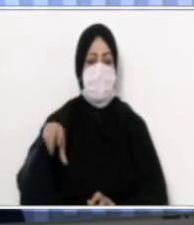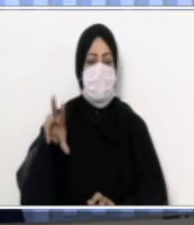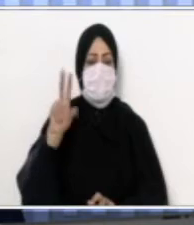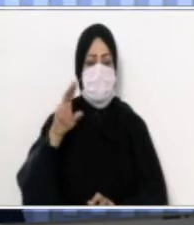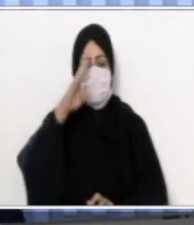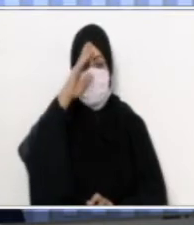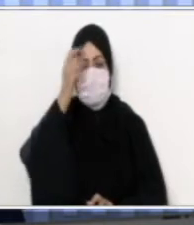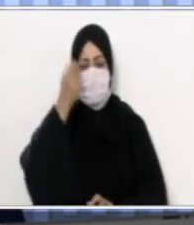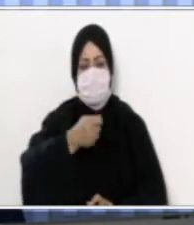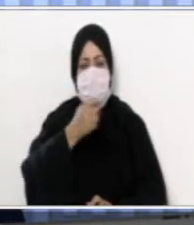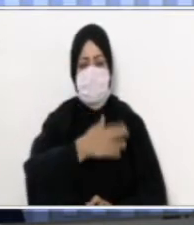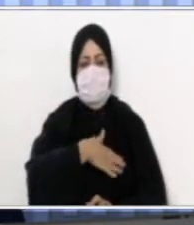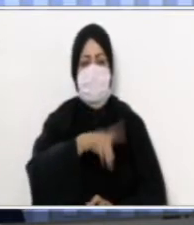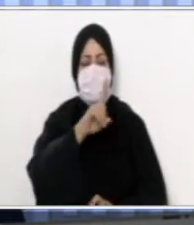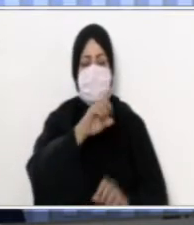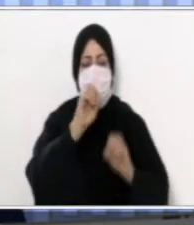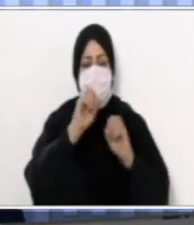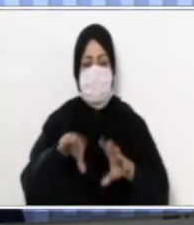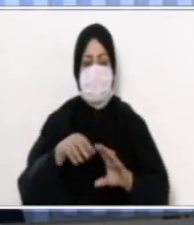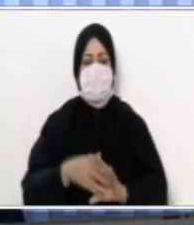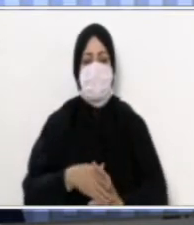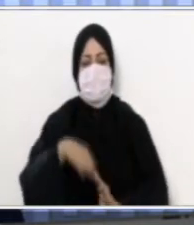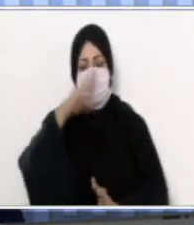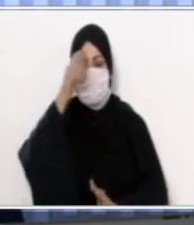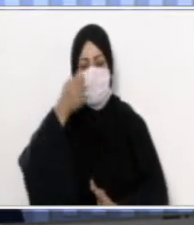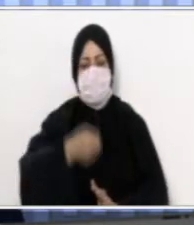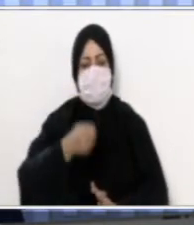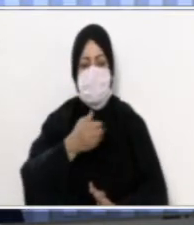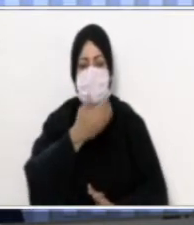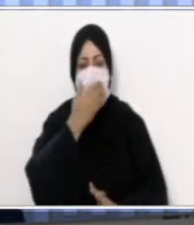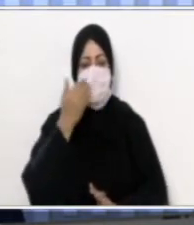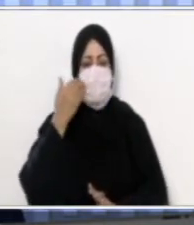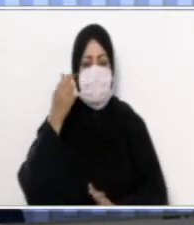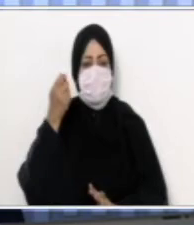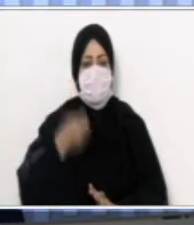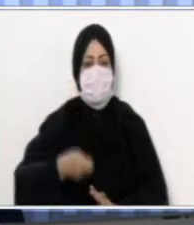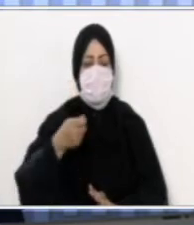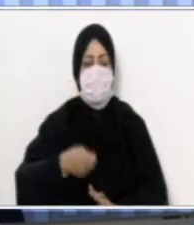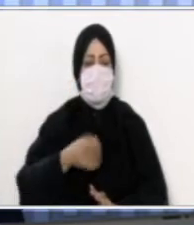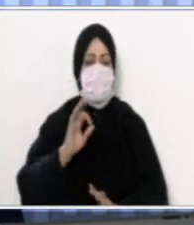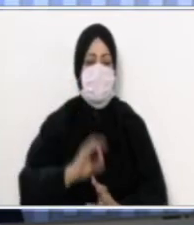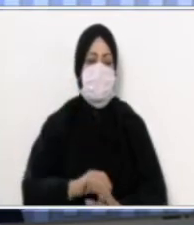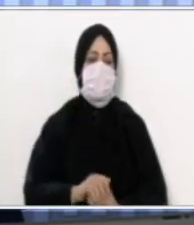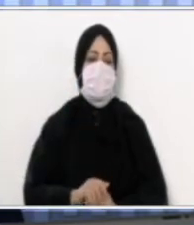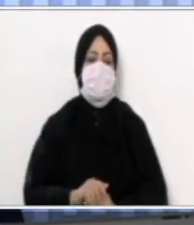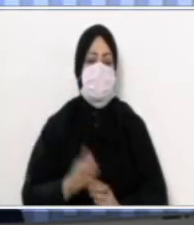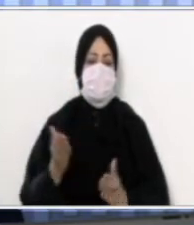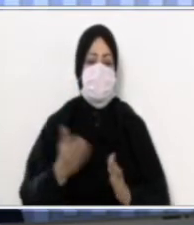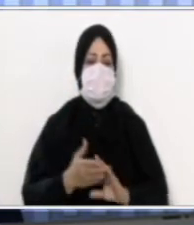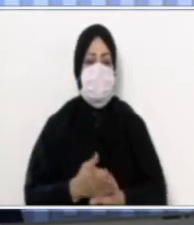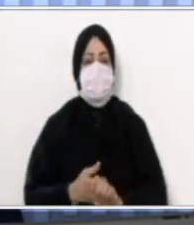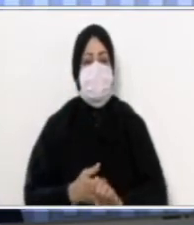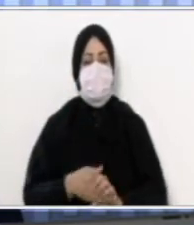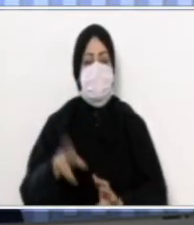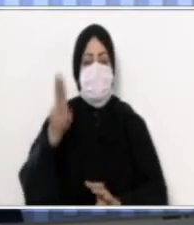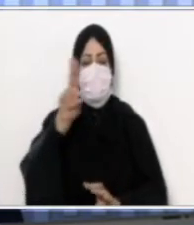طيب وبخير. الله يبارك فيكم وكل عام وأنتم بخير، تفضلي. عندي سؤال شيخ، أنا عندي سكر دحي. نعم.